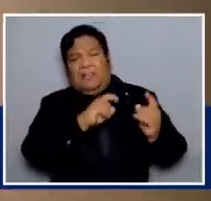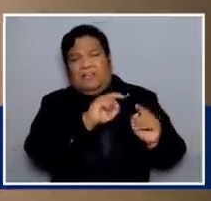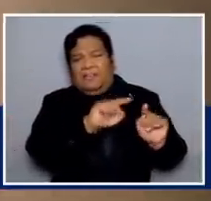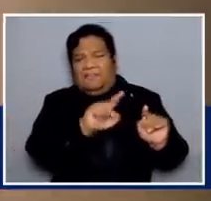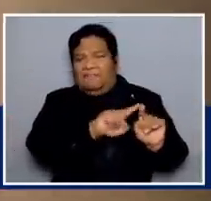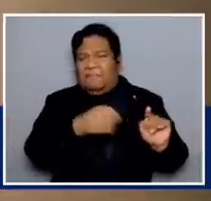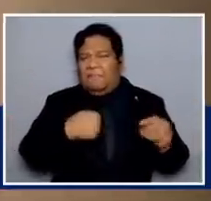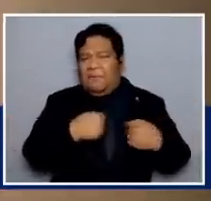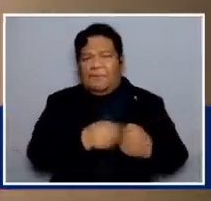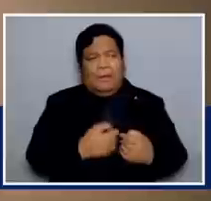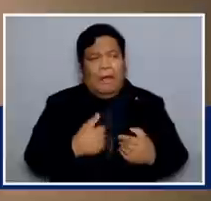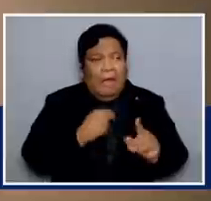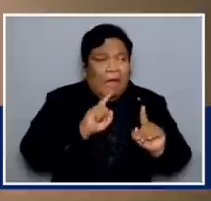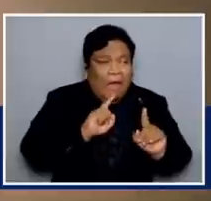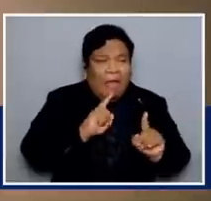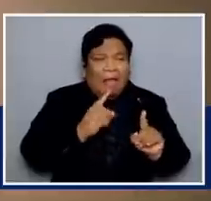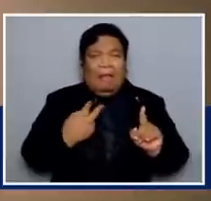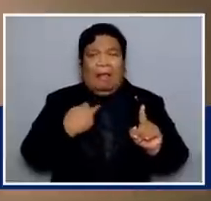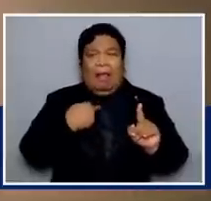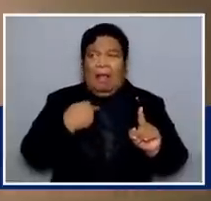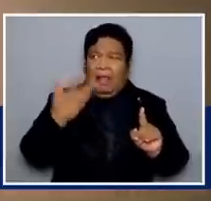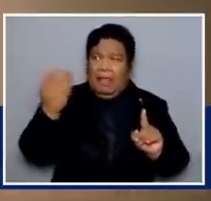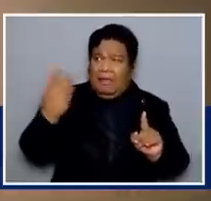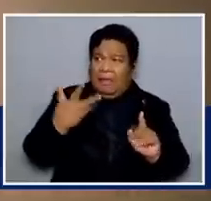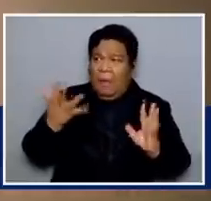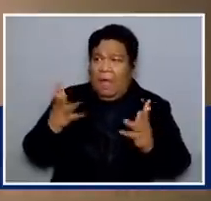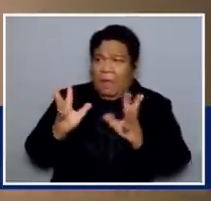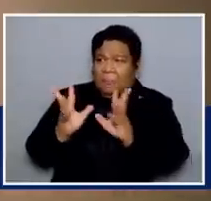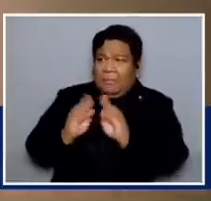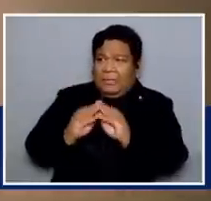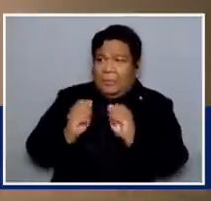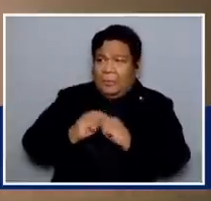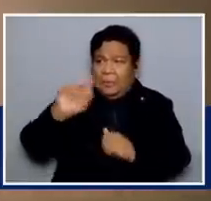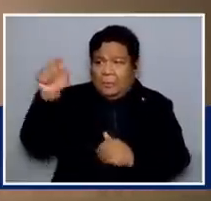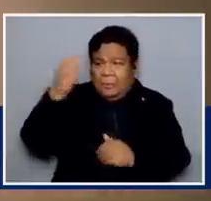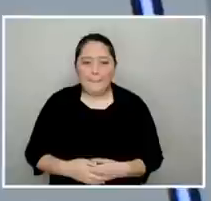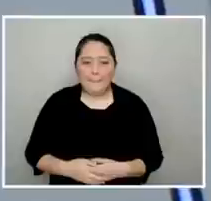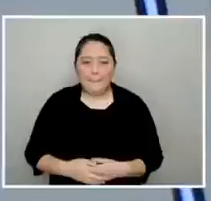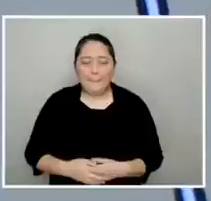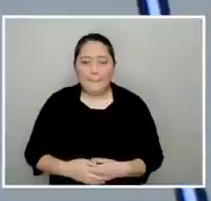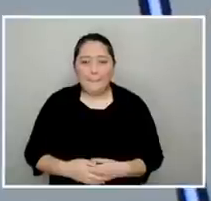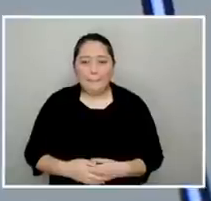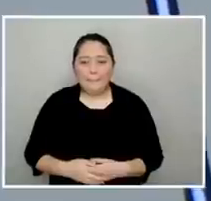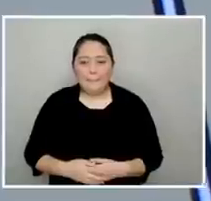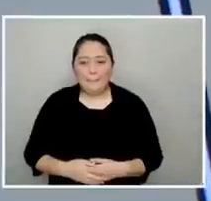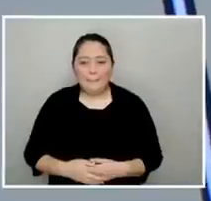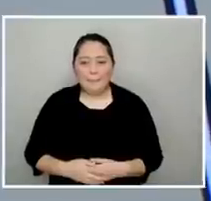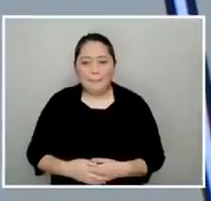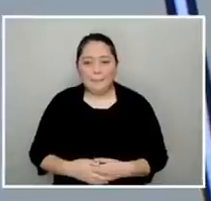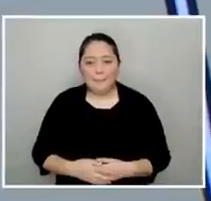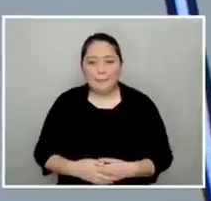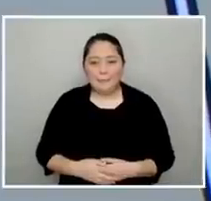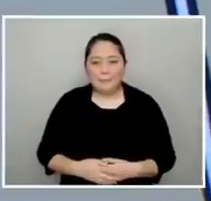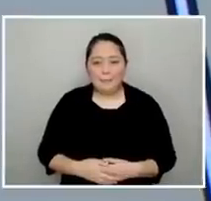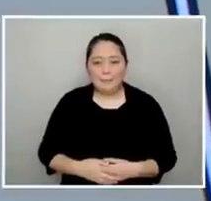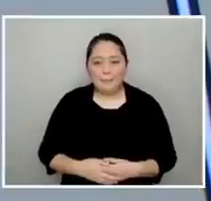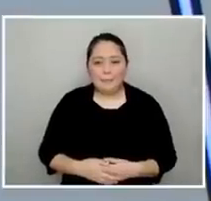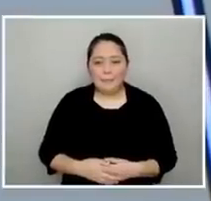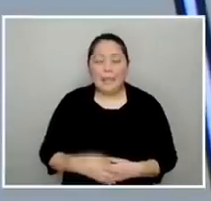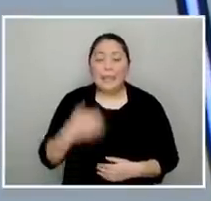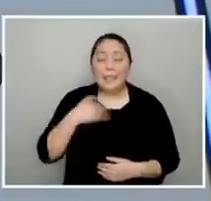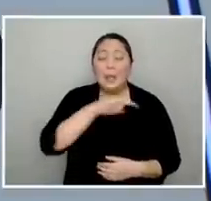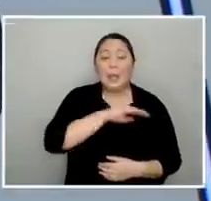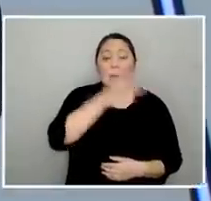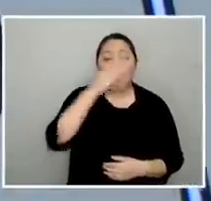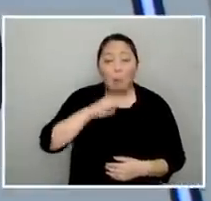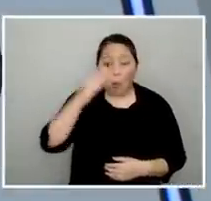kaming maisagot dahil hindi nga nagpapatawag ang konsulado. Sa Bohol naman, nag-ikot sina presidential